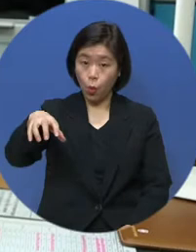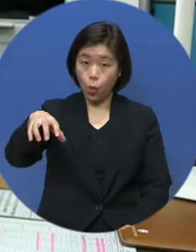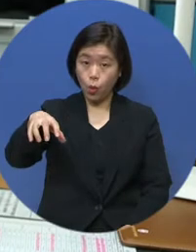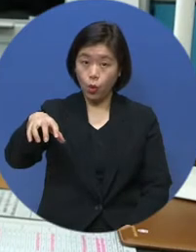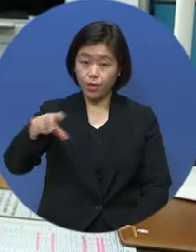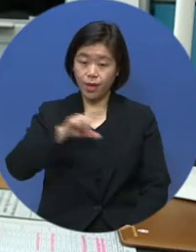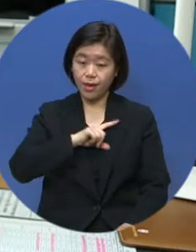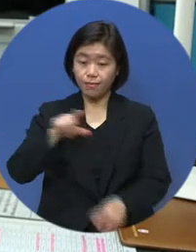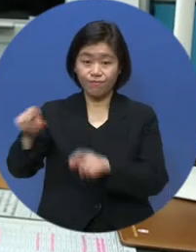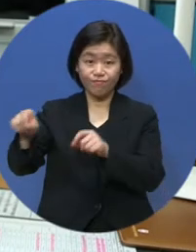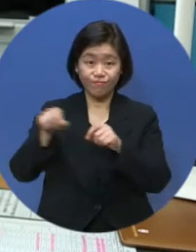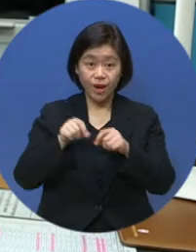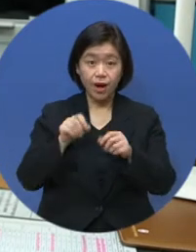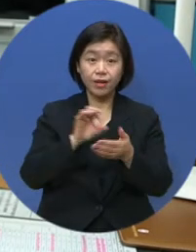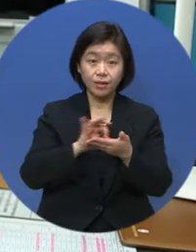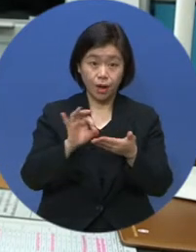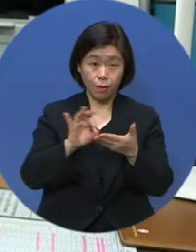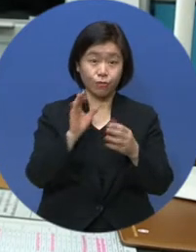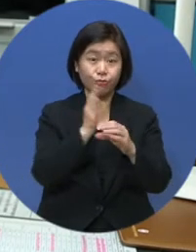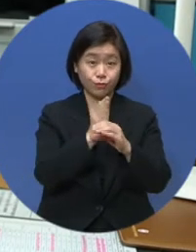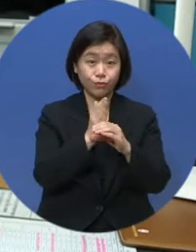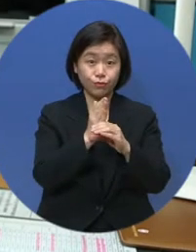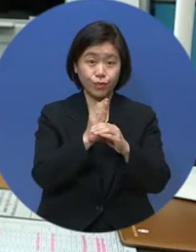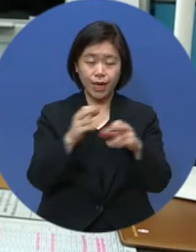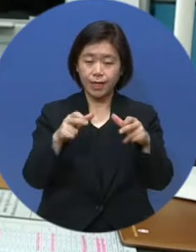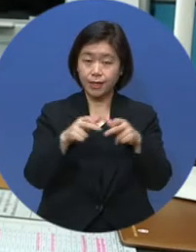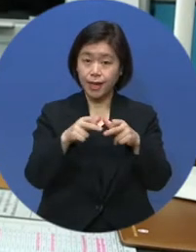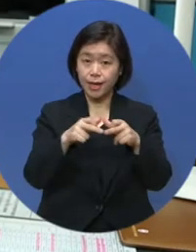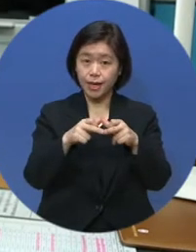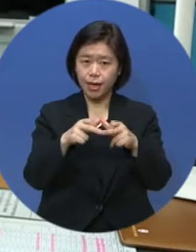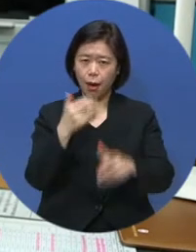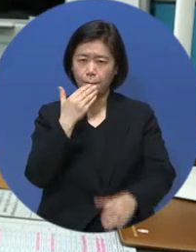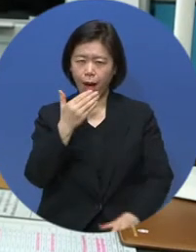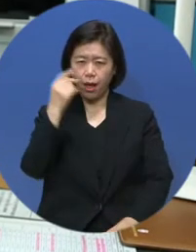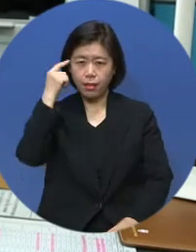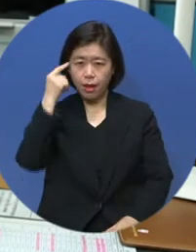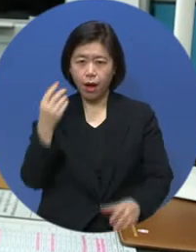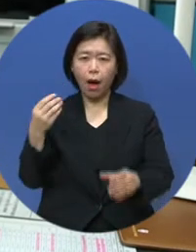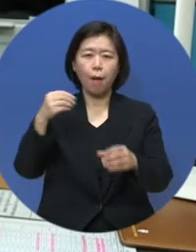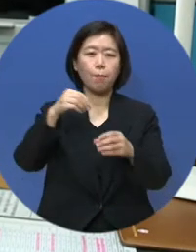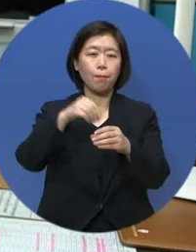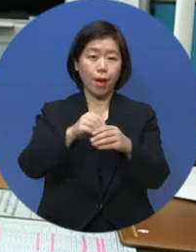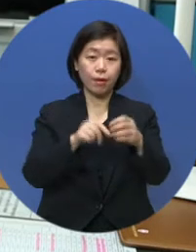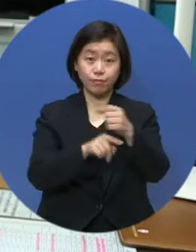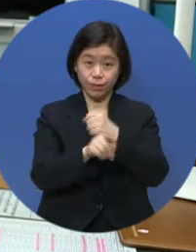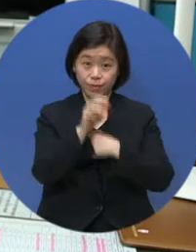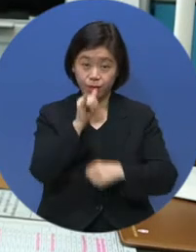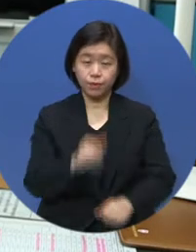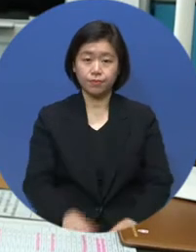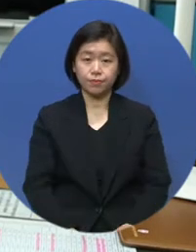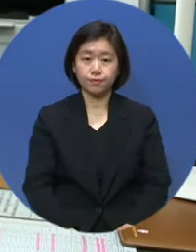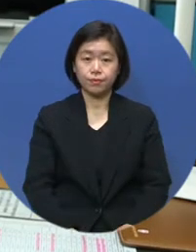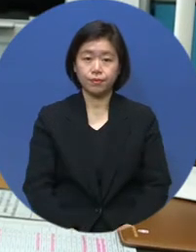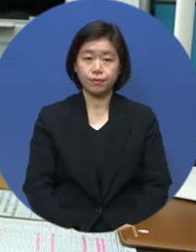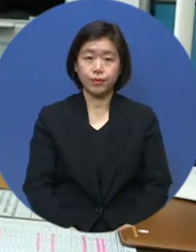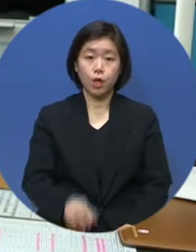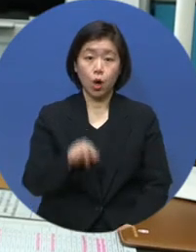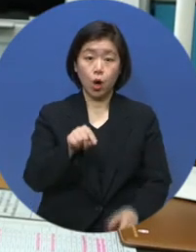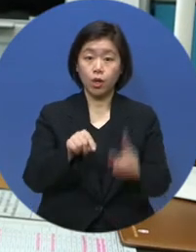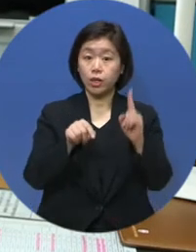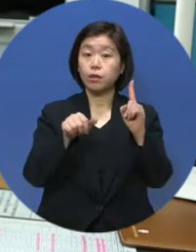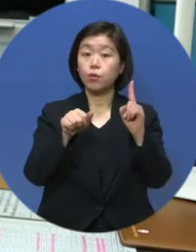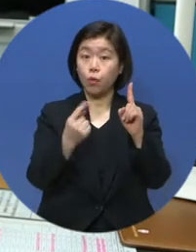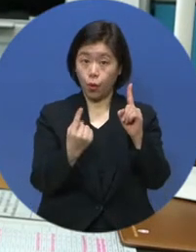장애인의 가능성에 도전하고 실현하는 의미가 있겠습니다. 이번에 세이 1호점을